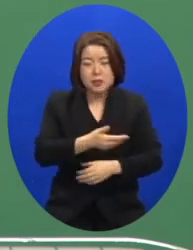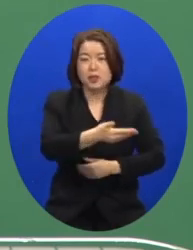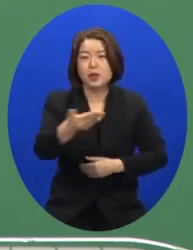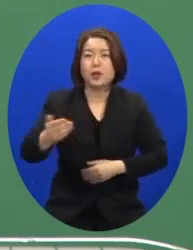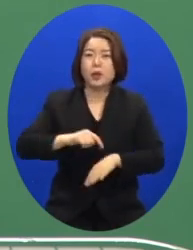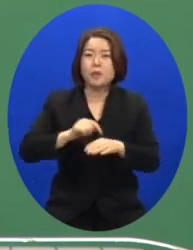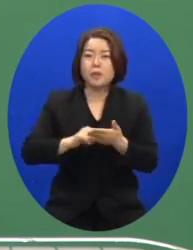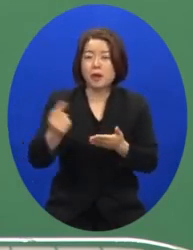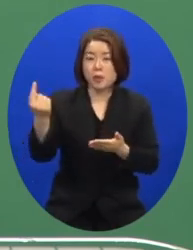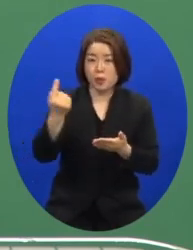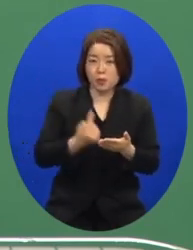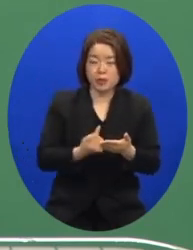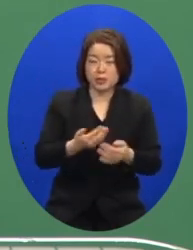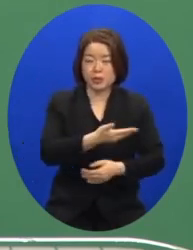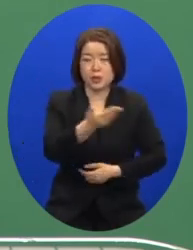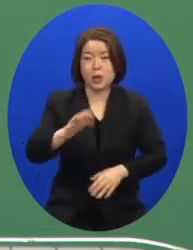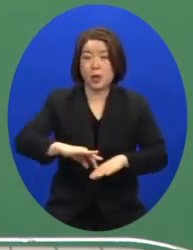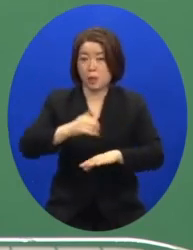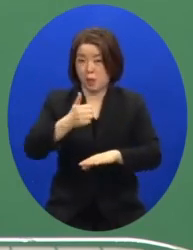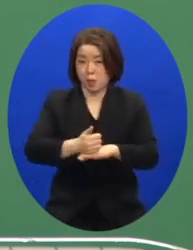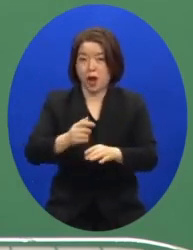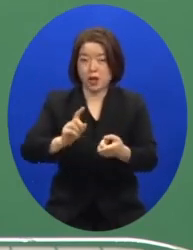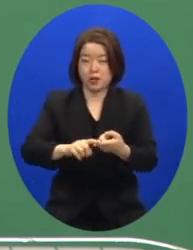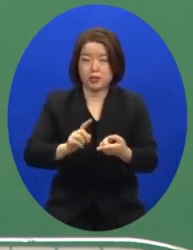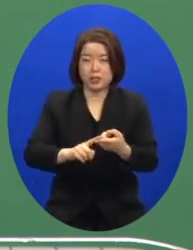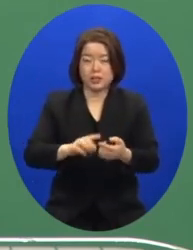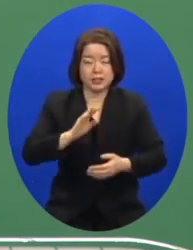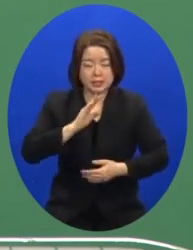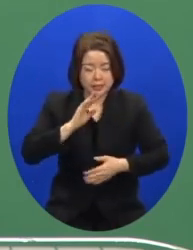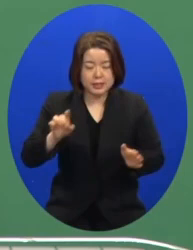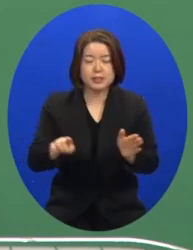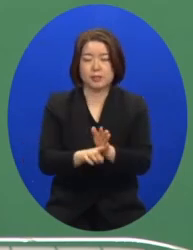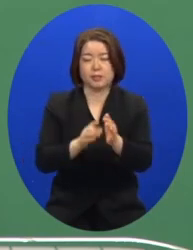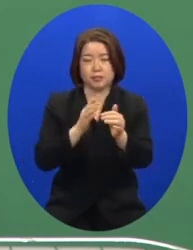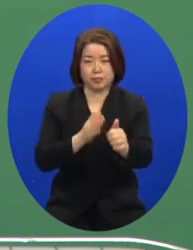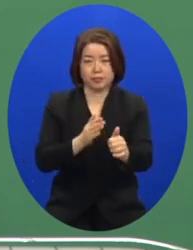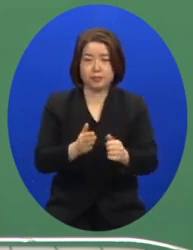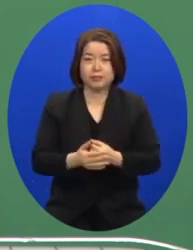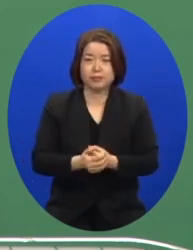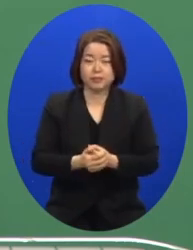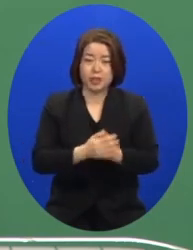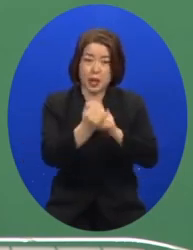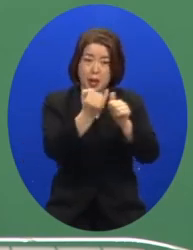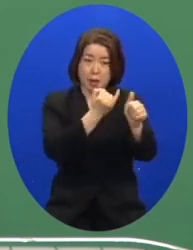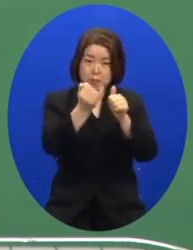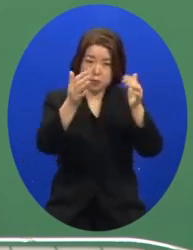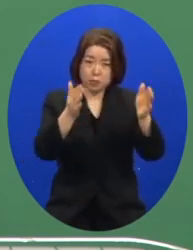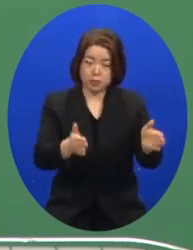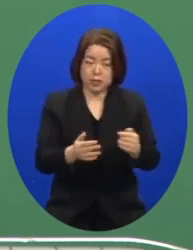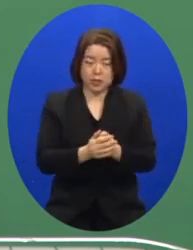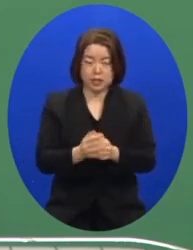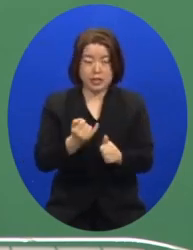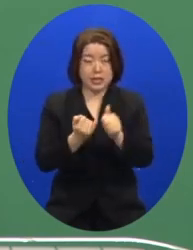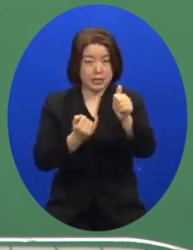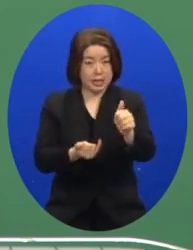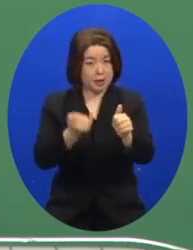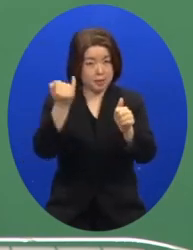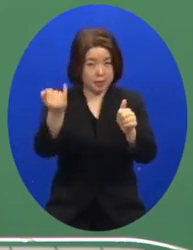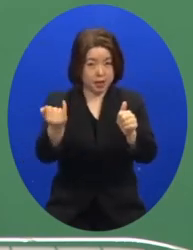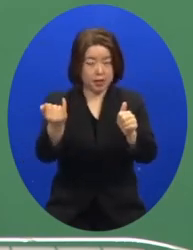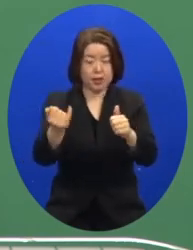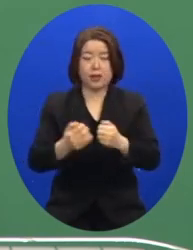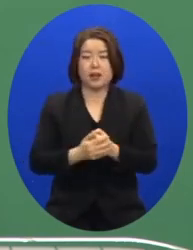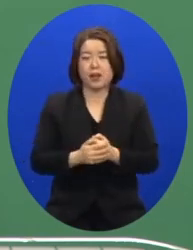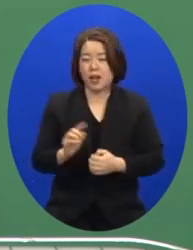여러분의 왕이 심을 진짜 믿으시기 바로 부부 사이에 남편과 아내 로써